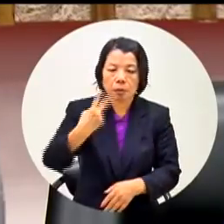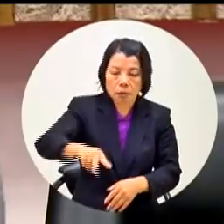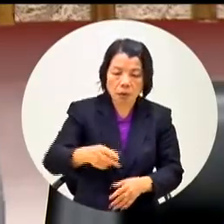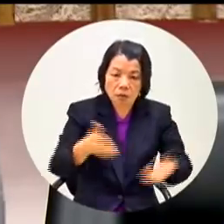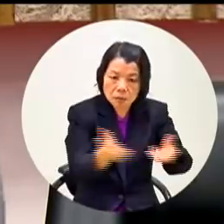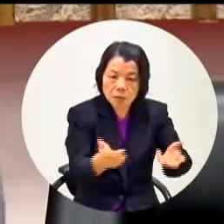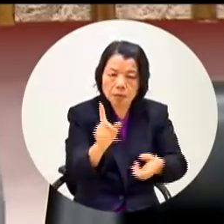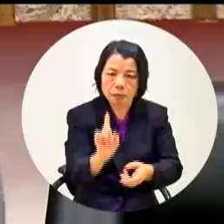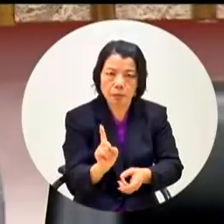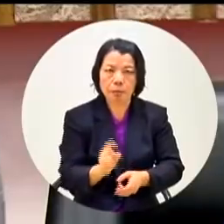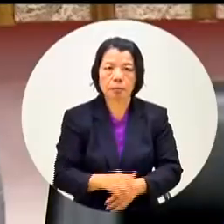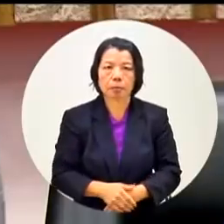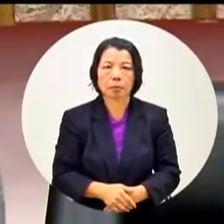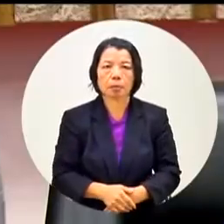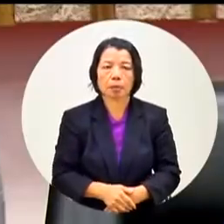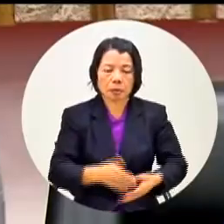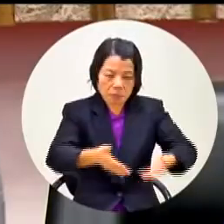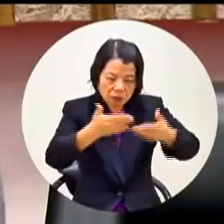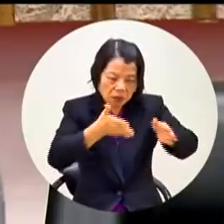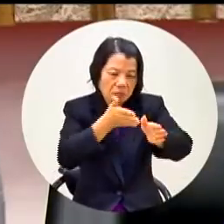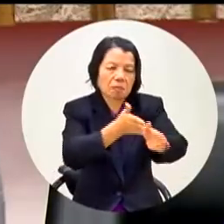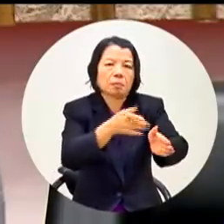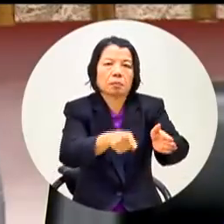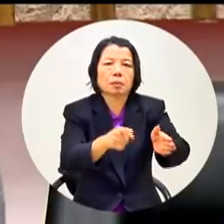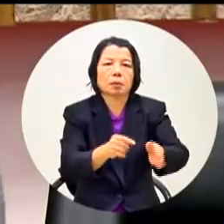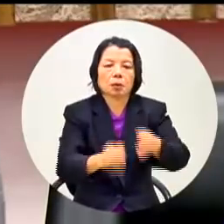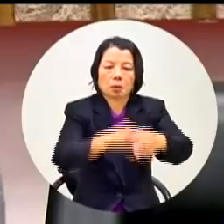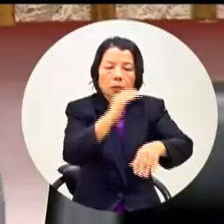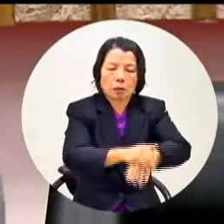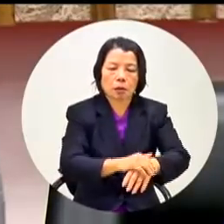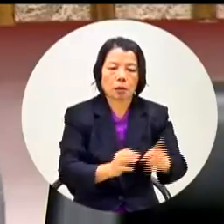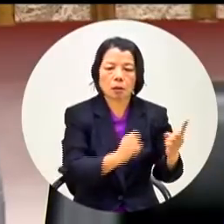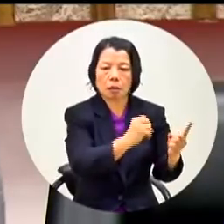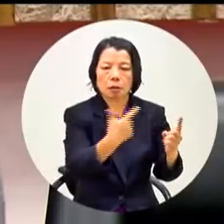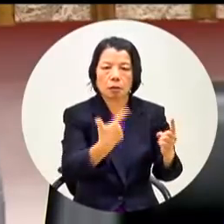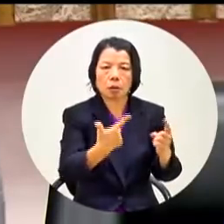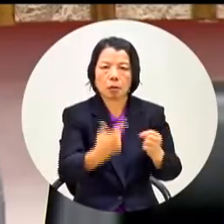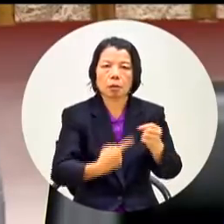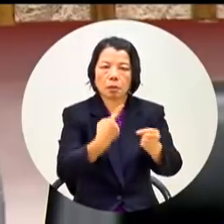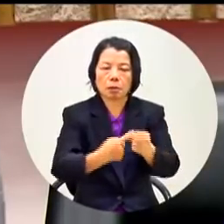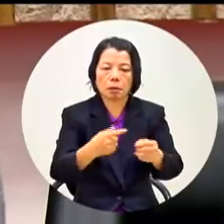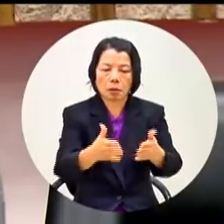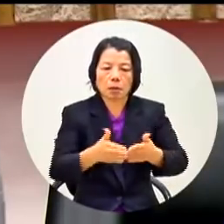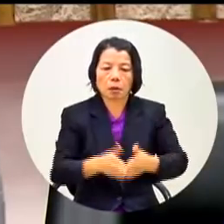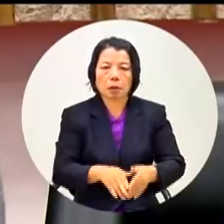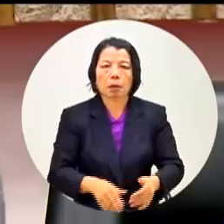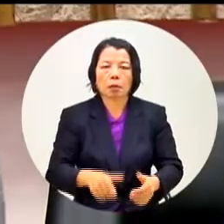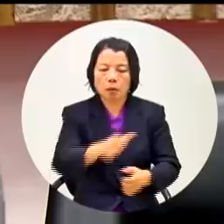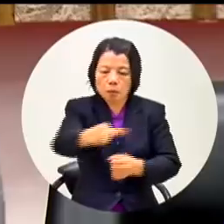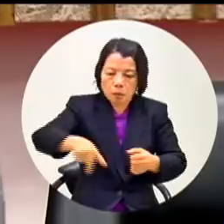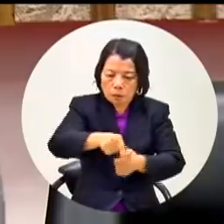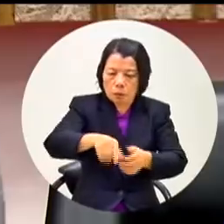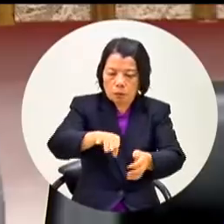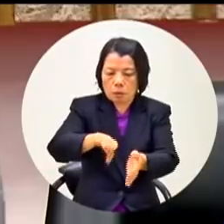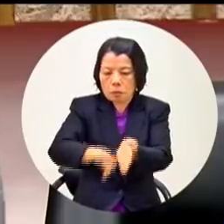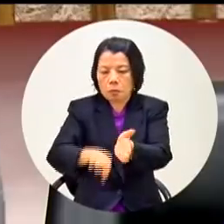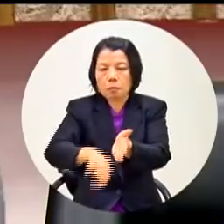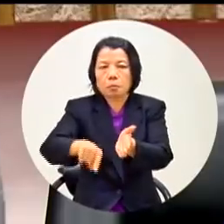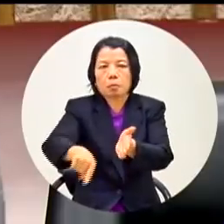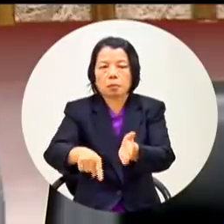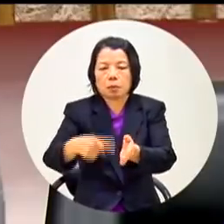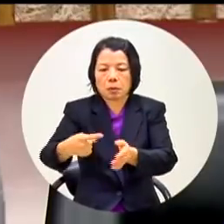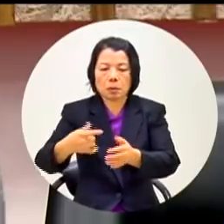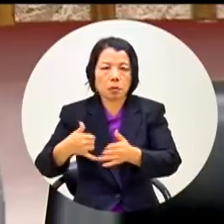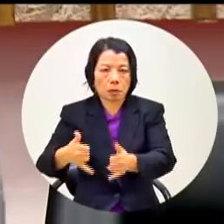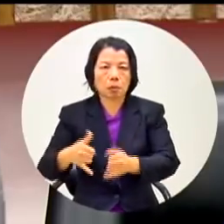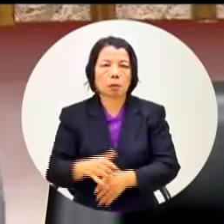轨，完成了我们在106年完成了我们的南环一线哈。但是目前我们在讨论的北环这个所谓的刚刚